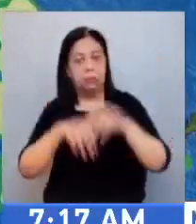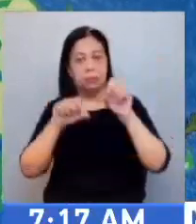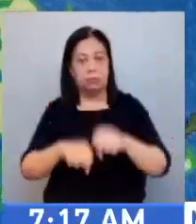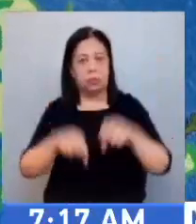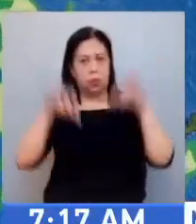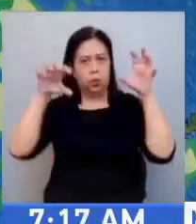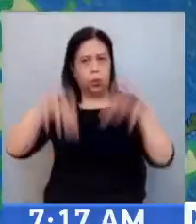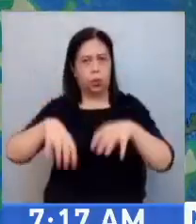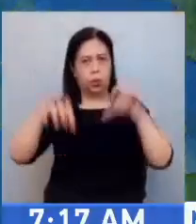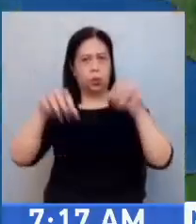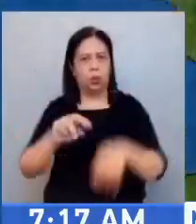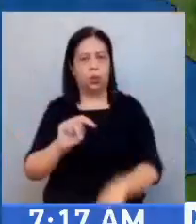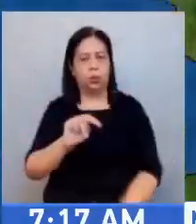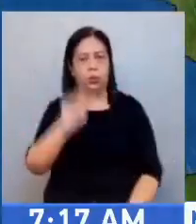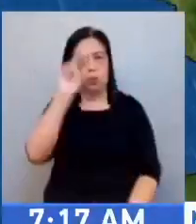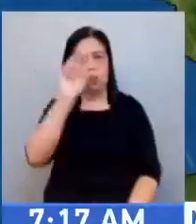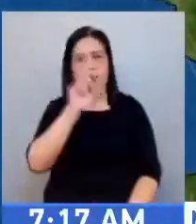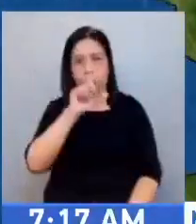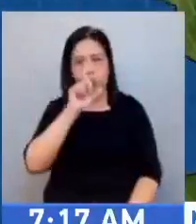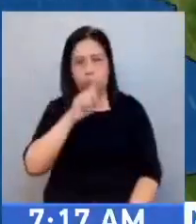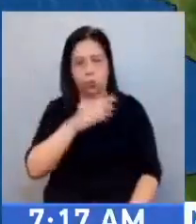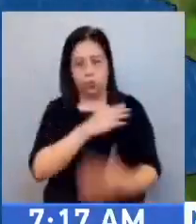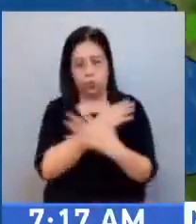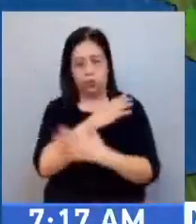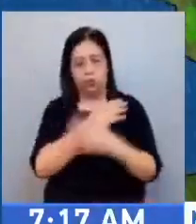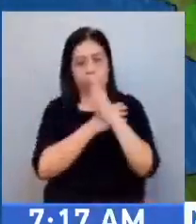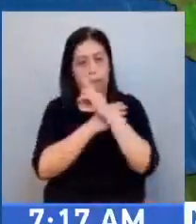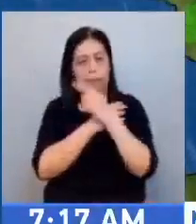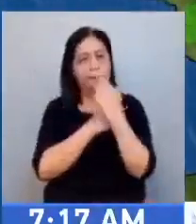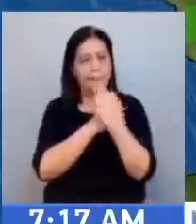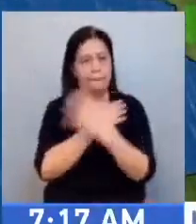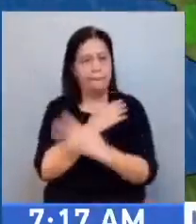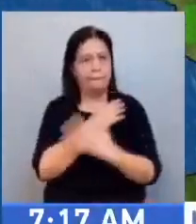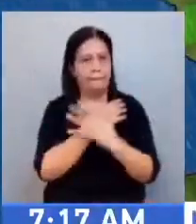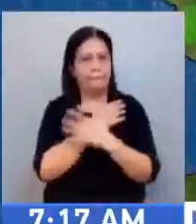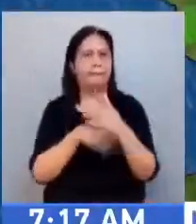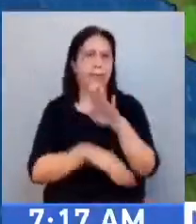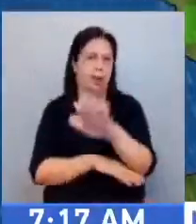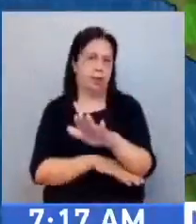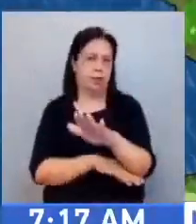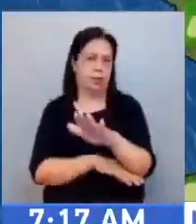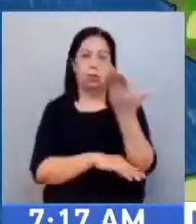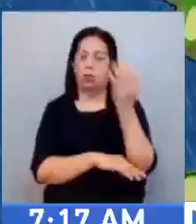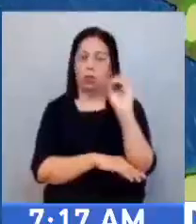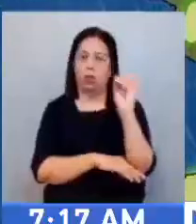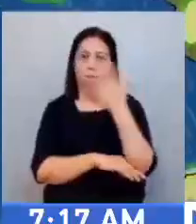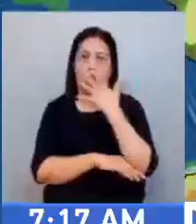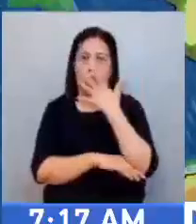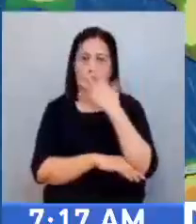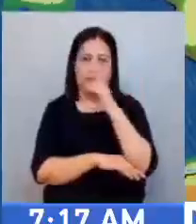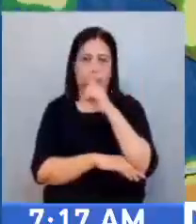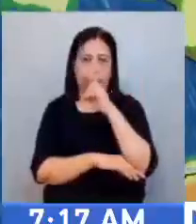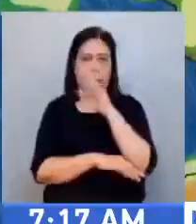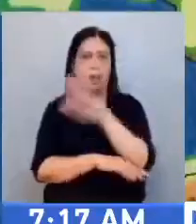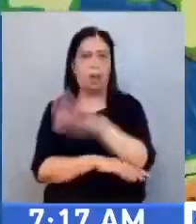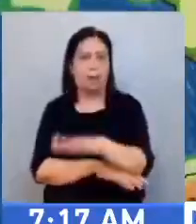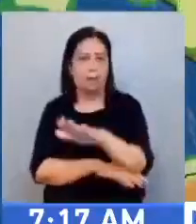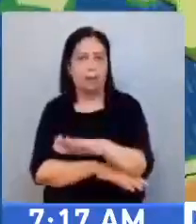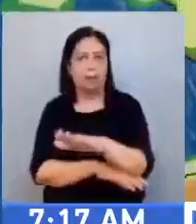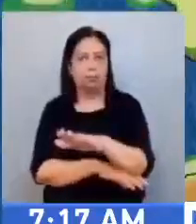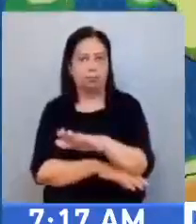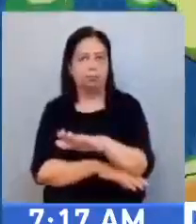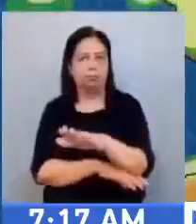Luzon yan. Sa Visayas, may ulang ka rin, pero sa hapon na. Sa umaga, walang kakulay-kulay ang Visayas. Hapon,